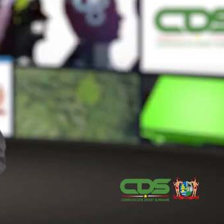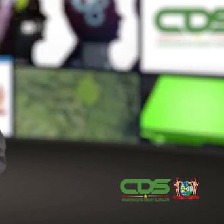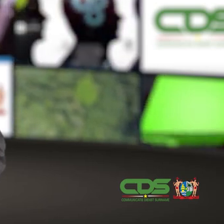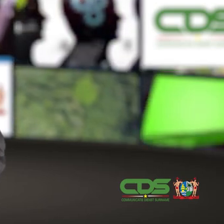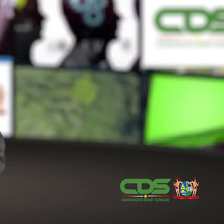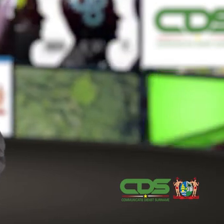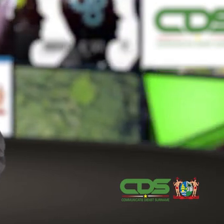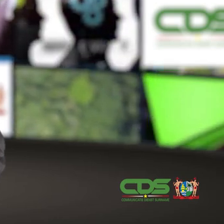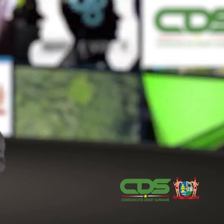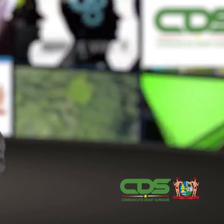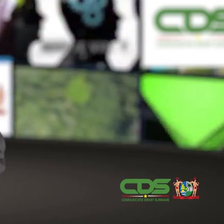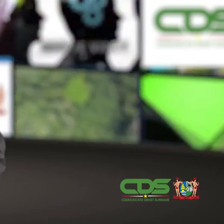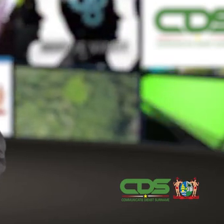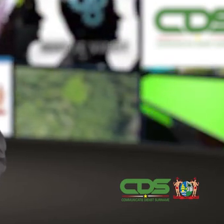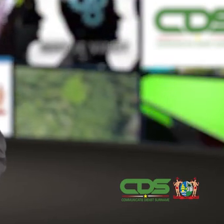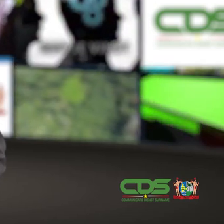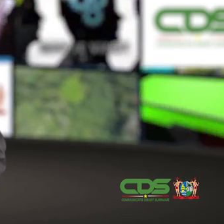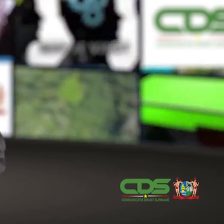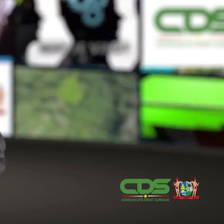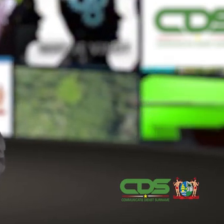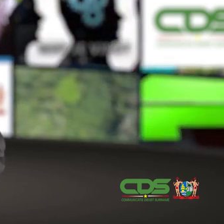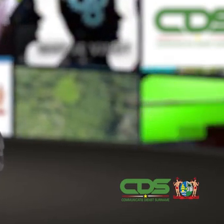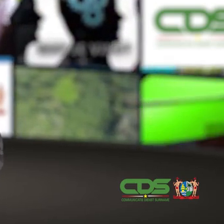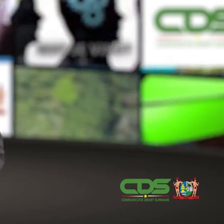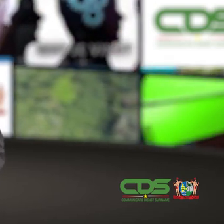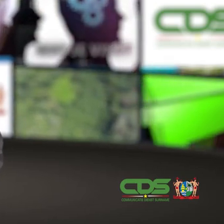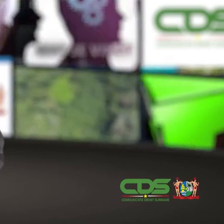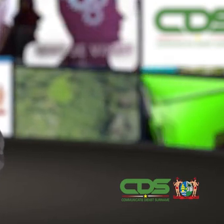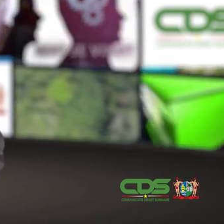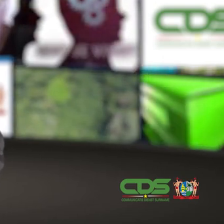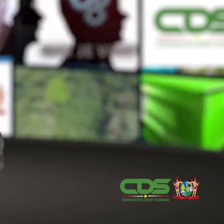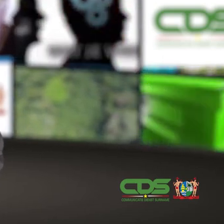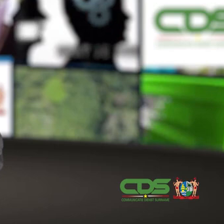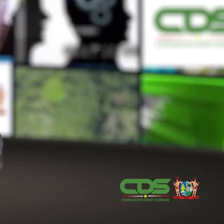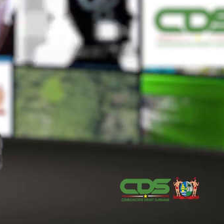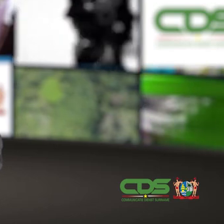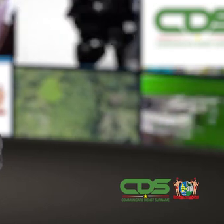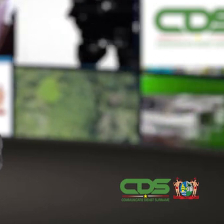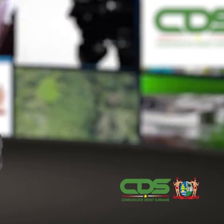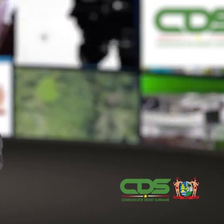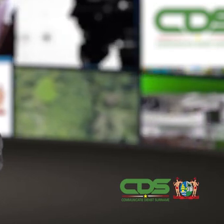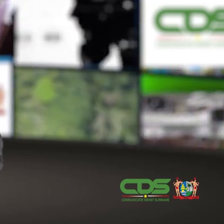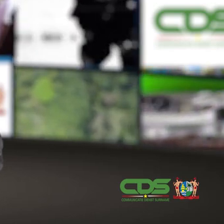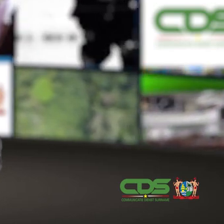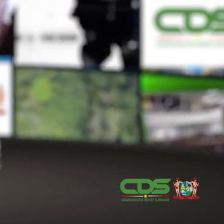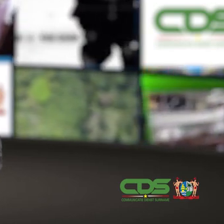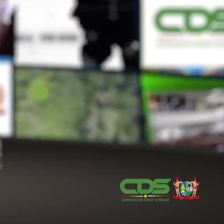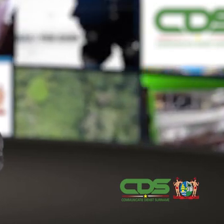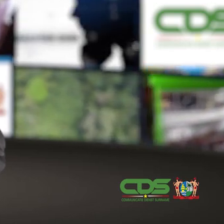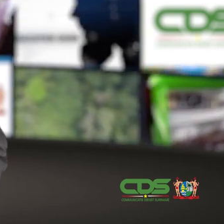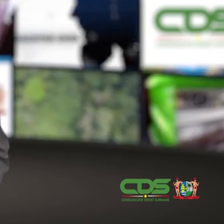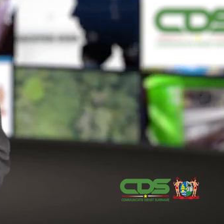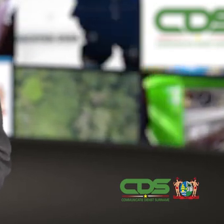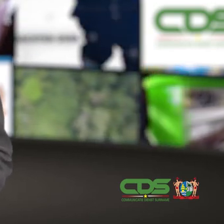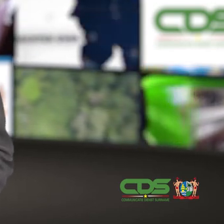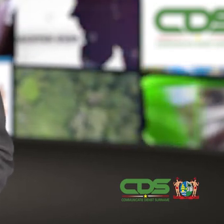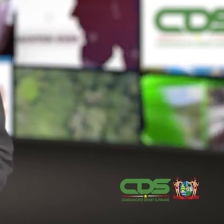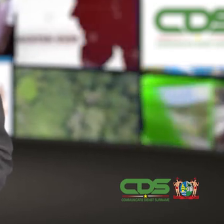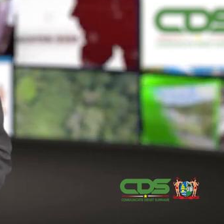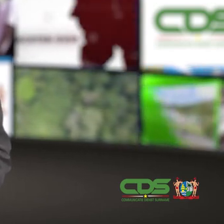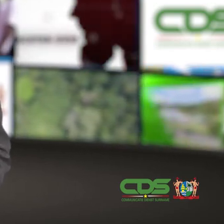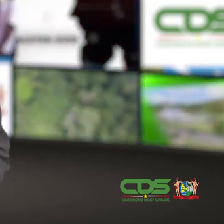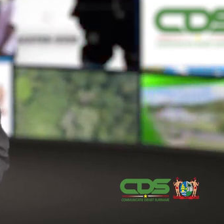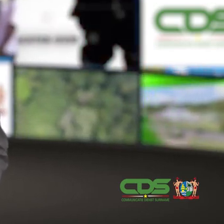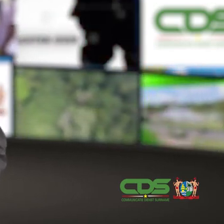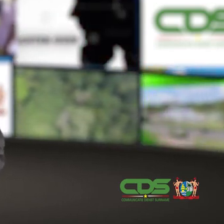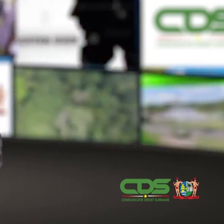de COVID-19-maatregelen te versoepelen. Zo gaf Rajesh Ohri, waarnemend directeur van het Bureau voor de Openbare